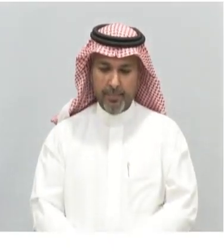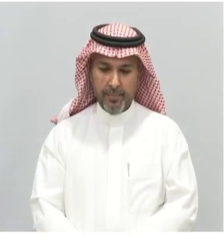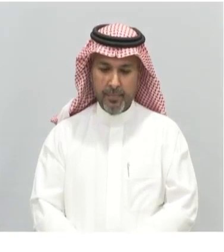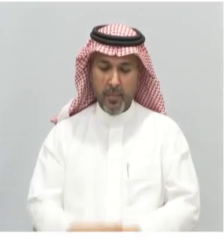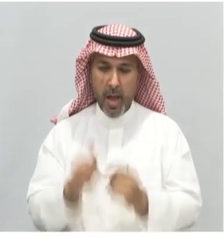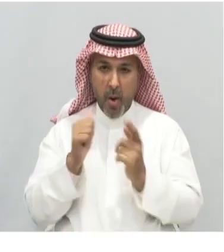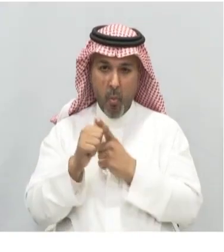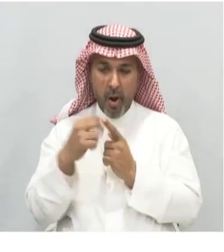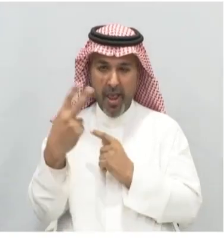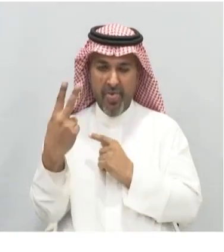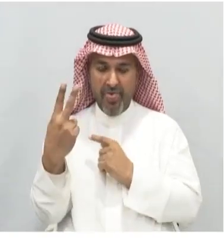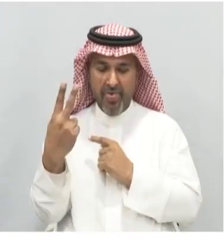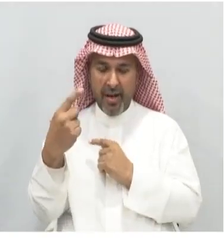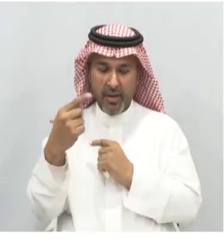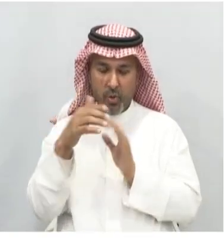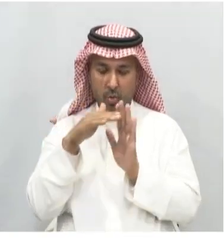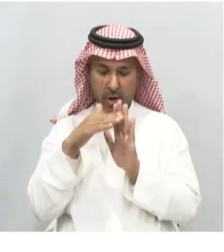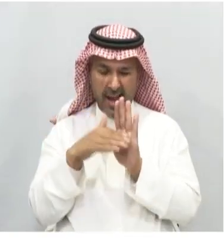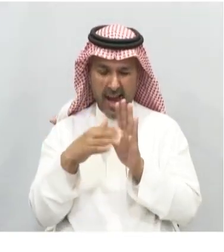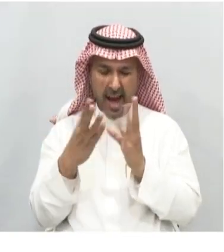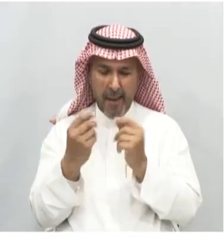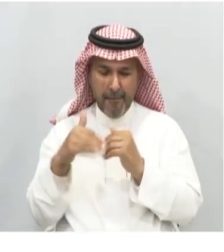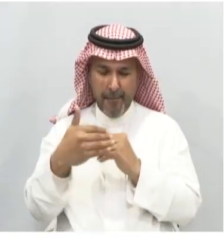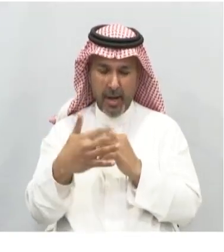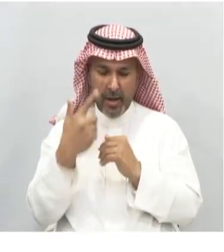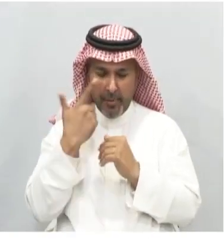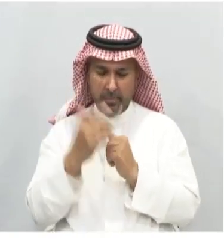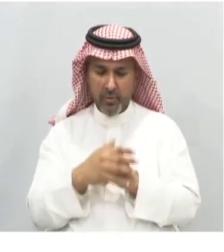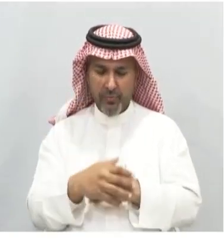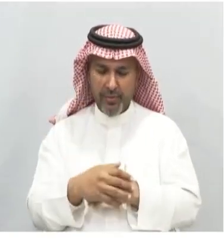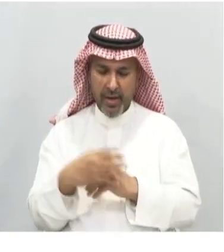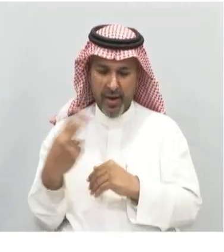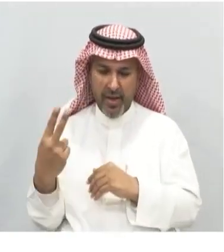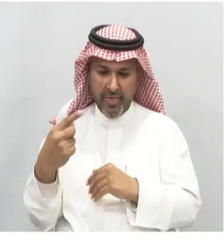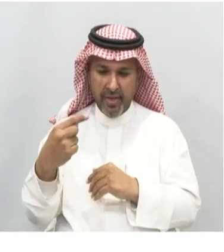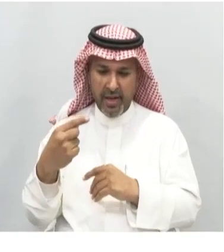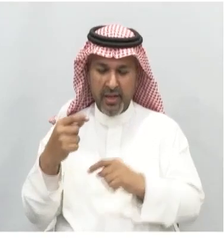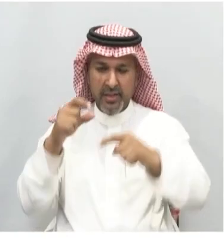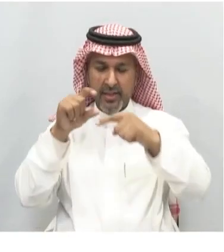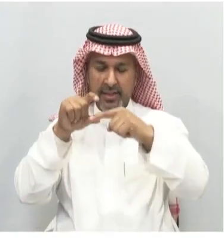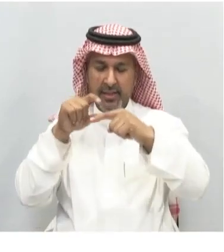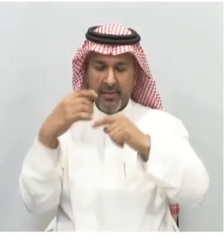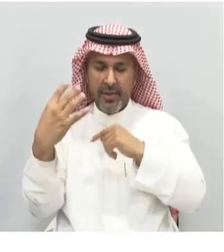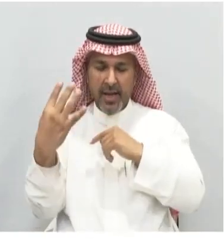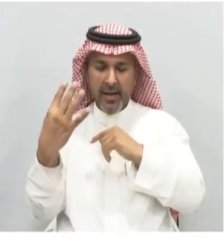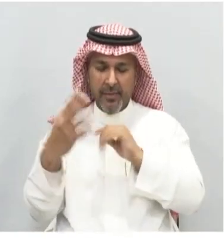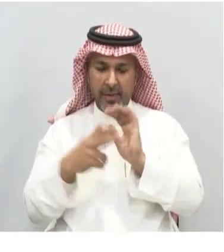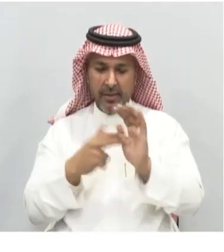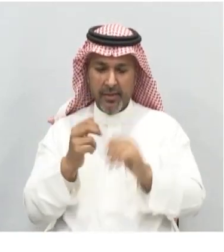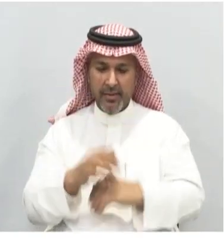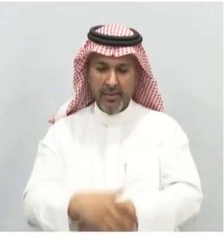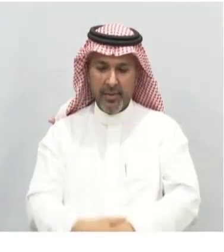فيكم الاول اكمل كلا من الانماط التاليه 12 تقسيم عفوا